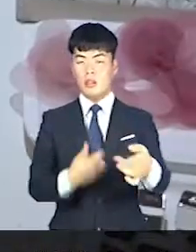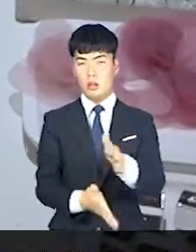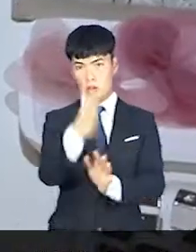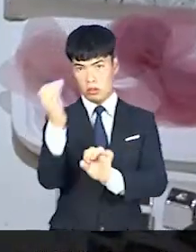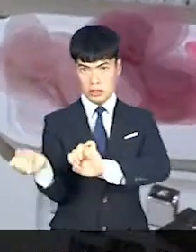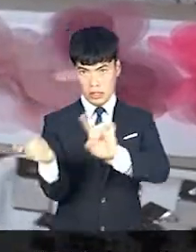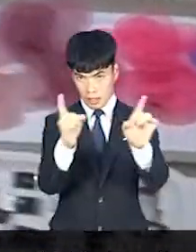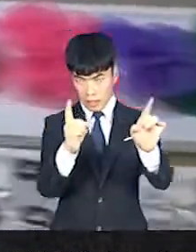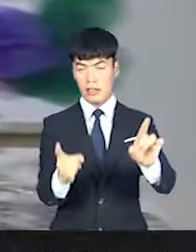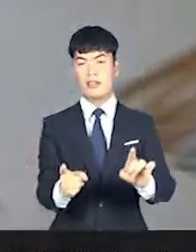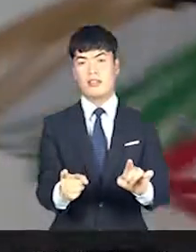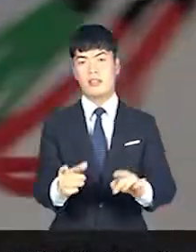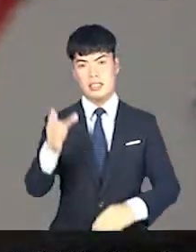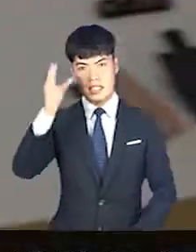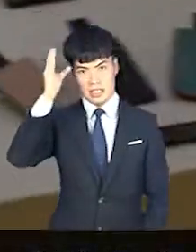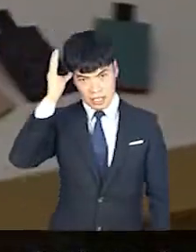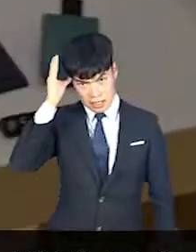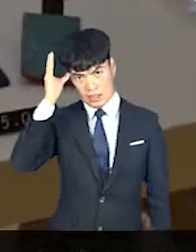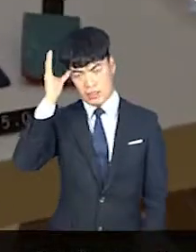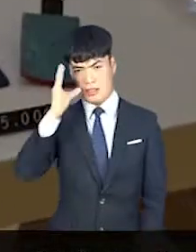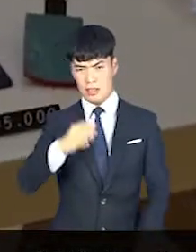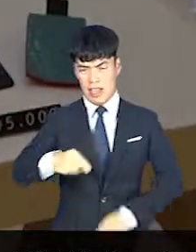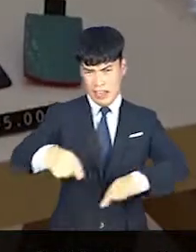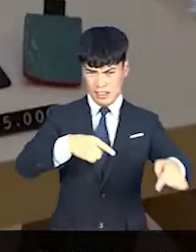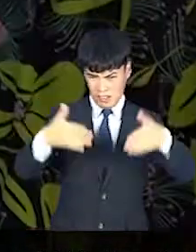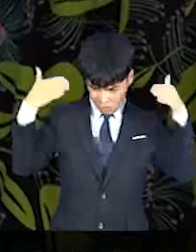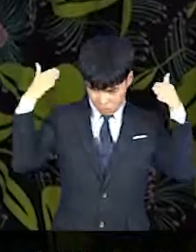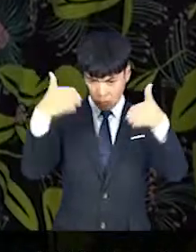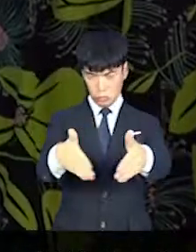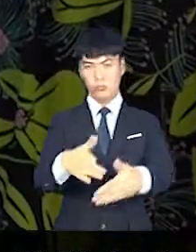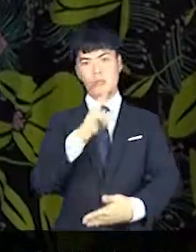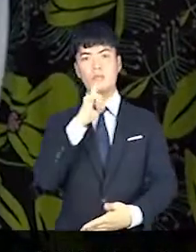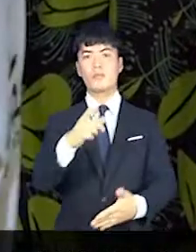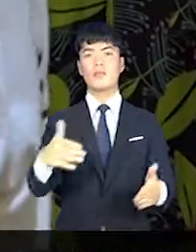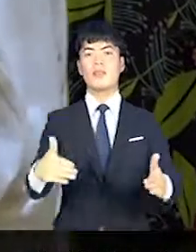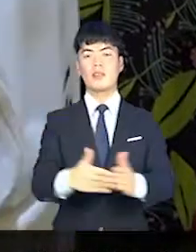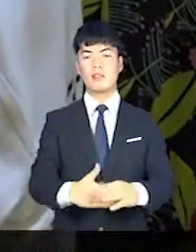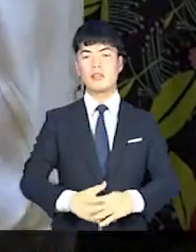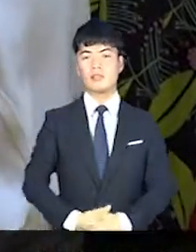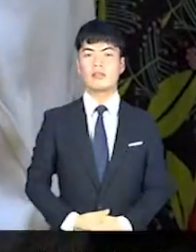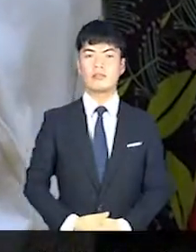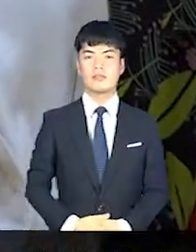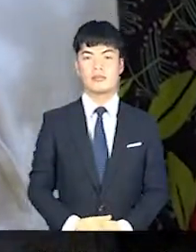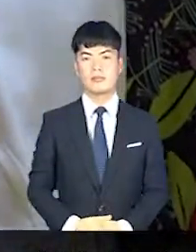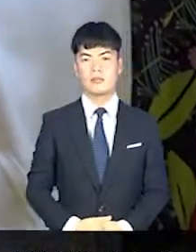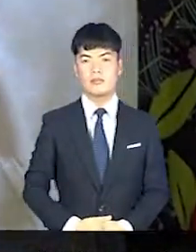도시재생 활성화 가 될 수 있도록 전 행정력을 지원해 나가겠다 고 밝혔습니다